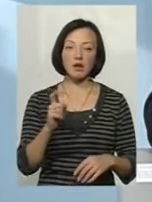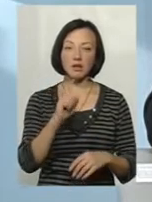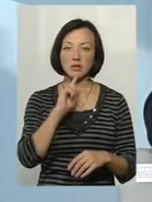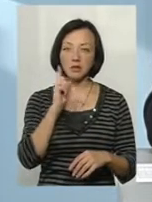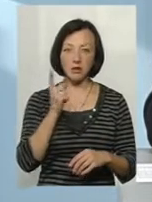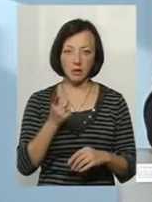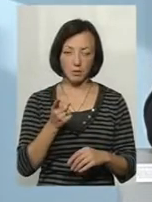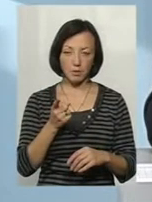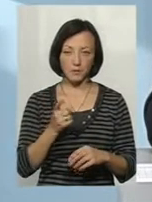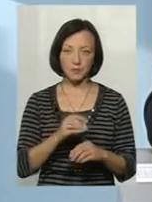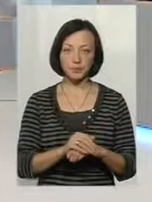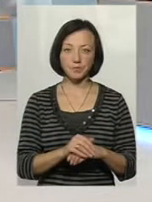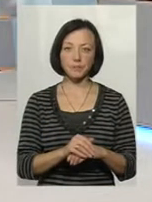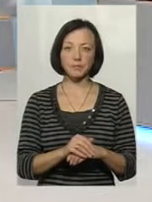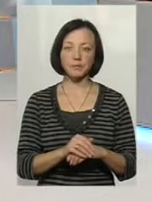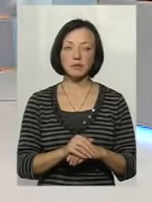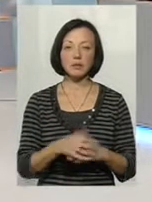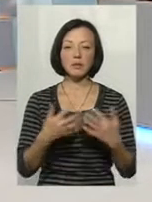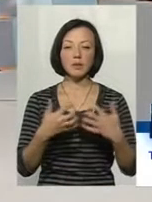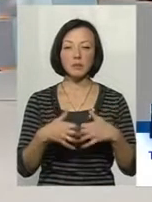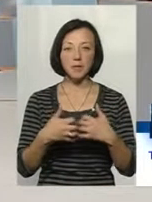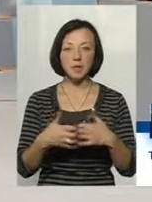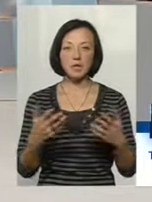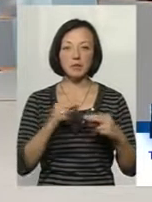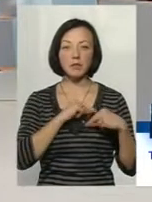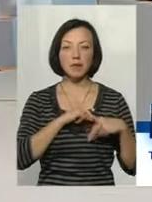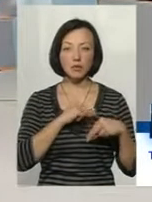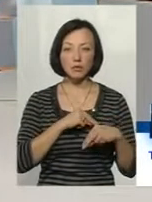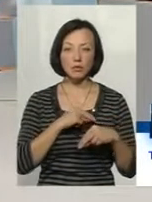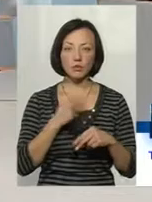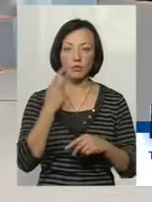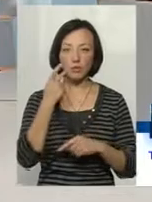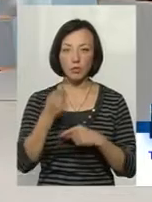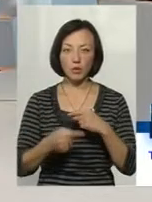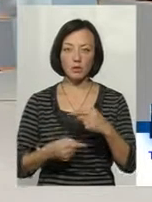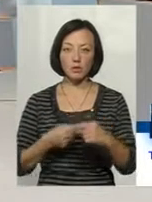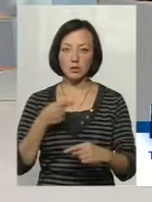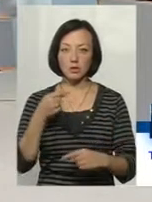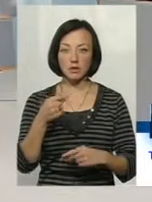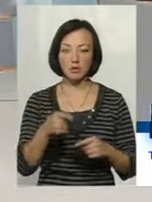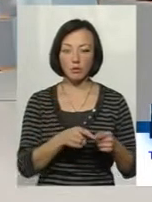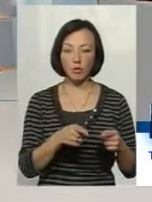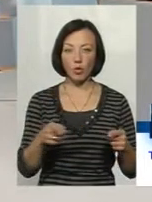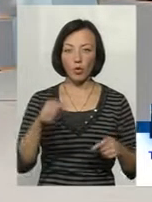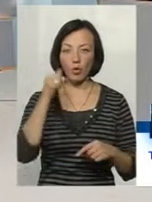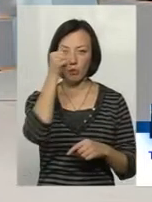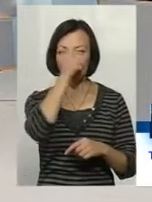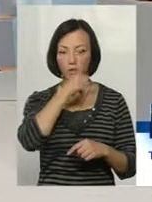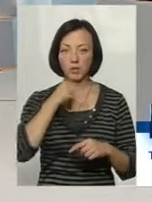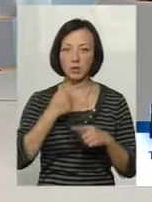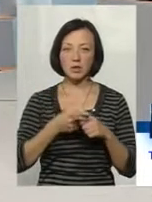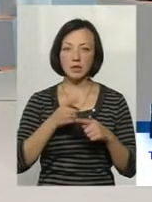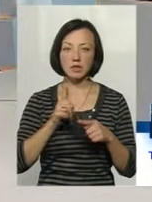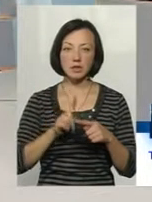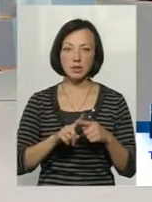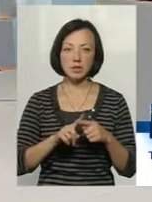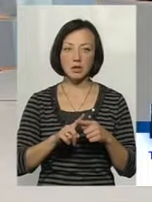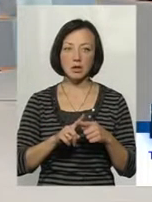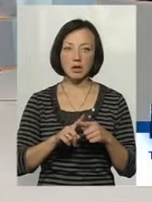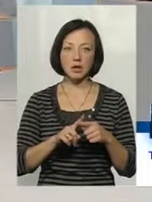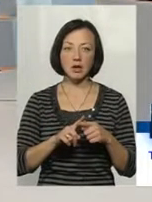раз в рік. Прилади, які працюють безперервно на протязі року, це двоконтурні